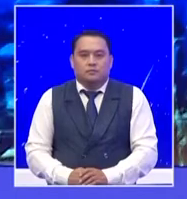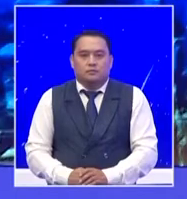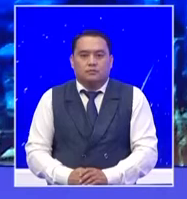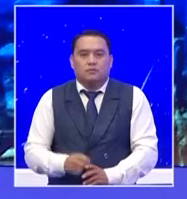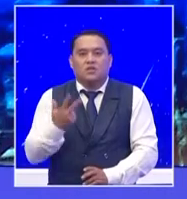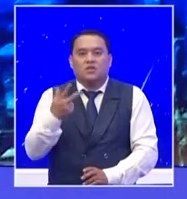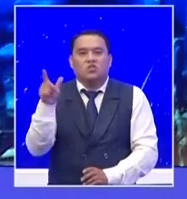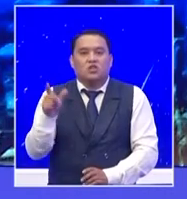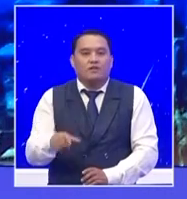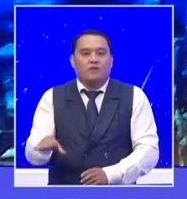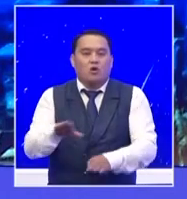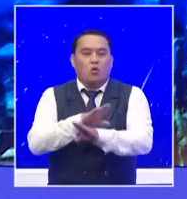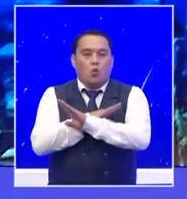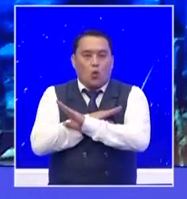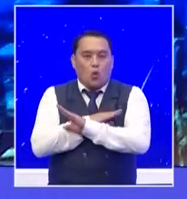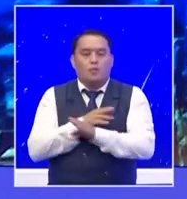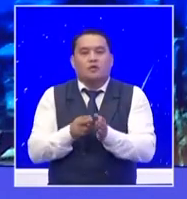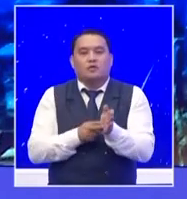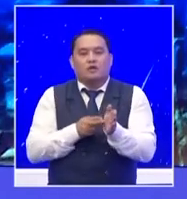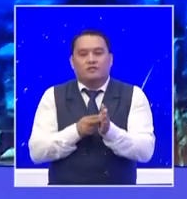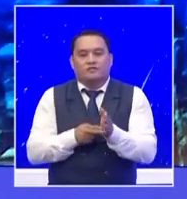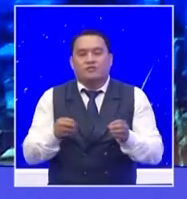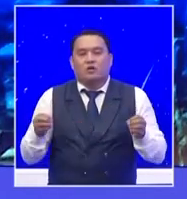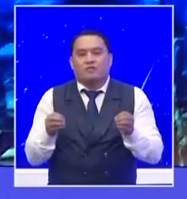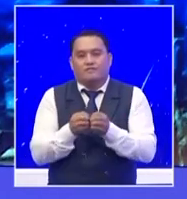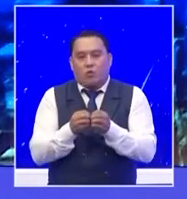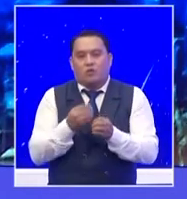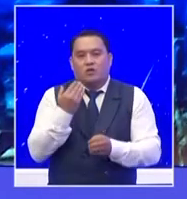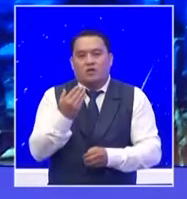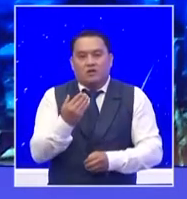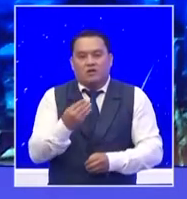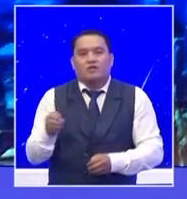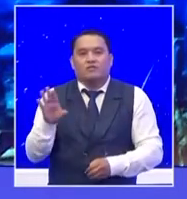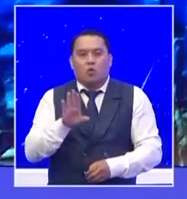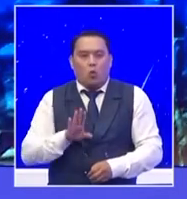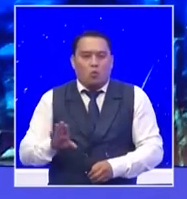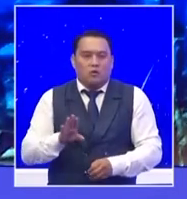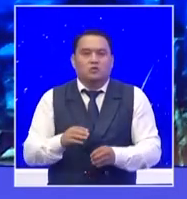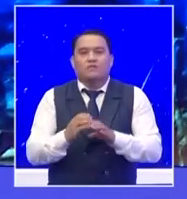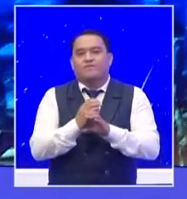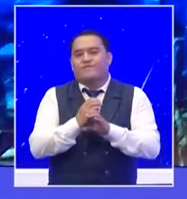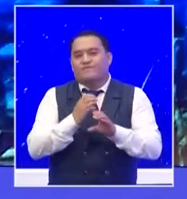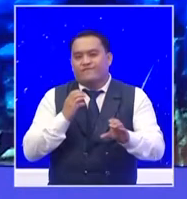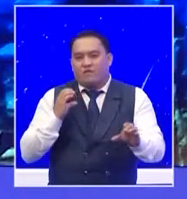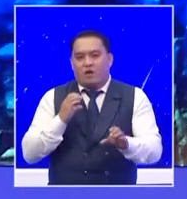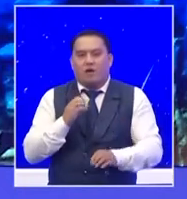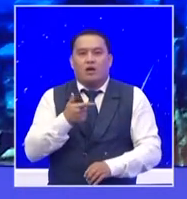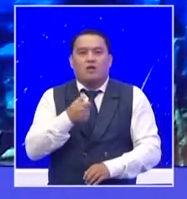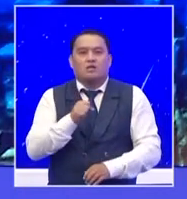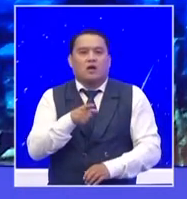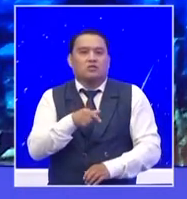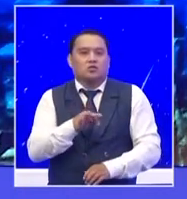Три человека остались жертвами железнодорожной катастрофы на востоке Шотландии. Сошел с рельсов экспресс, следовавший из Абердина в